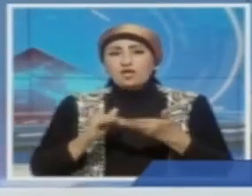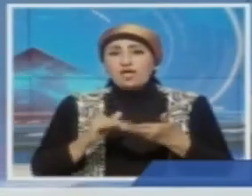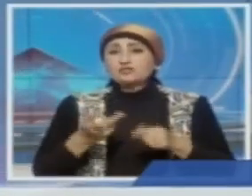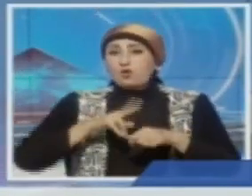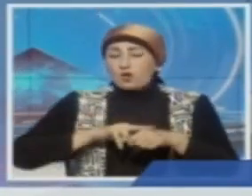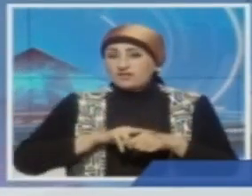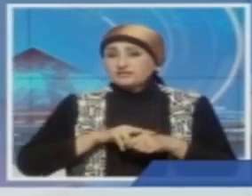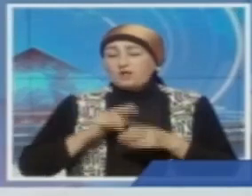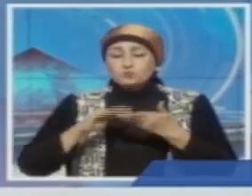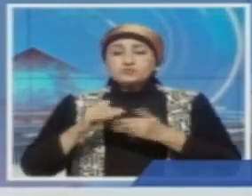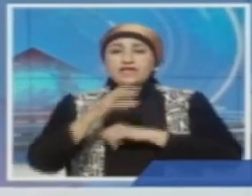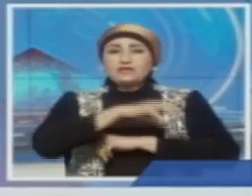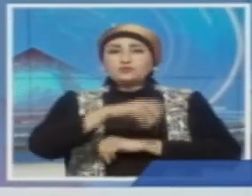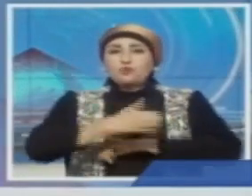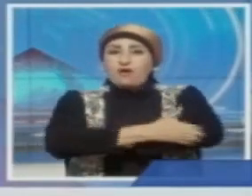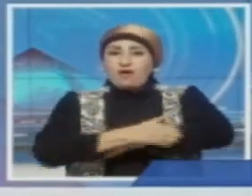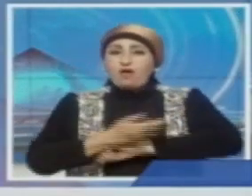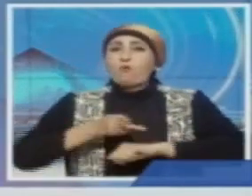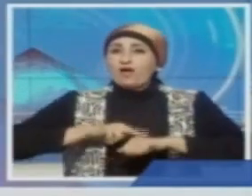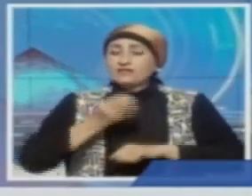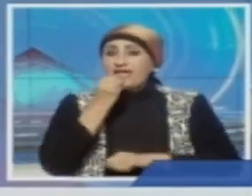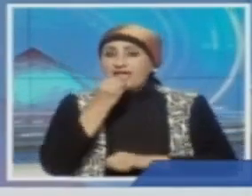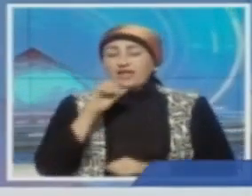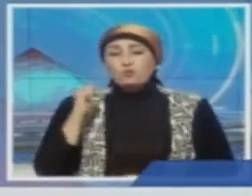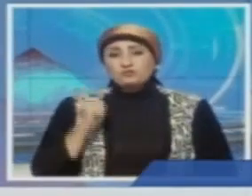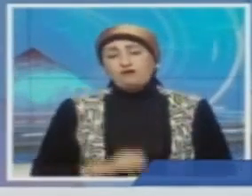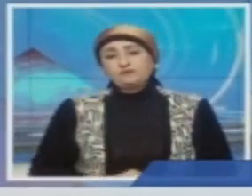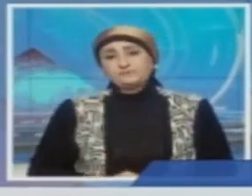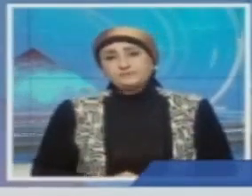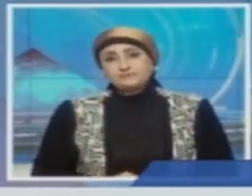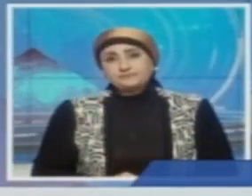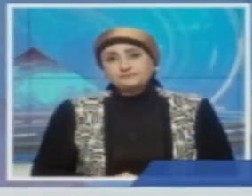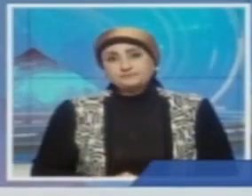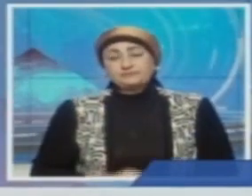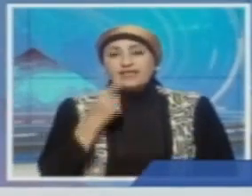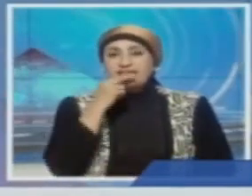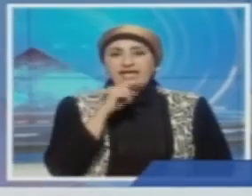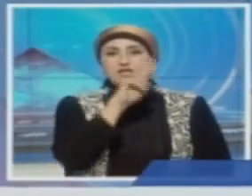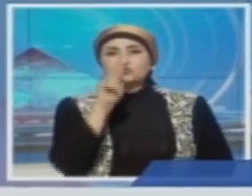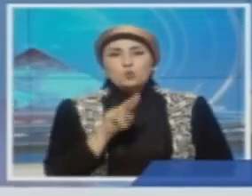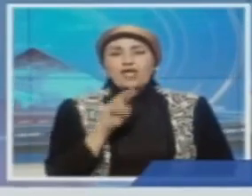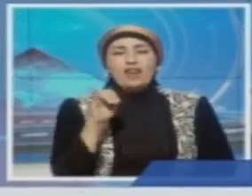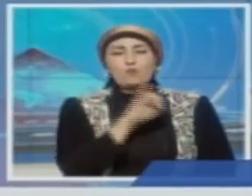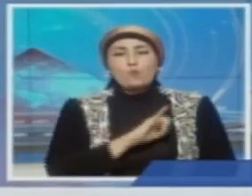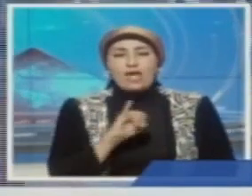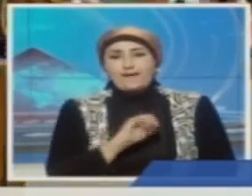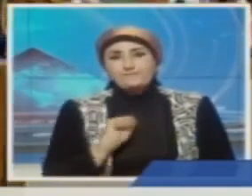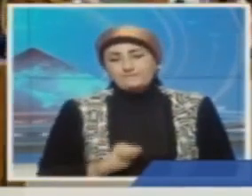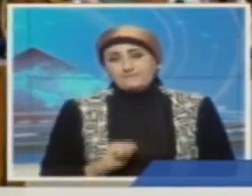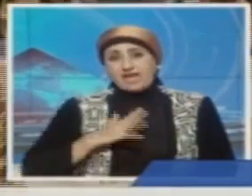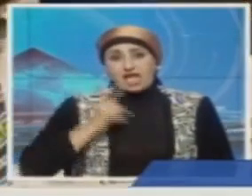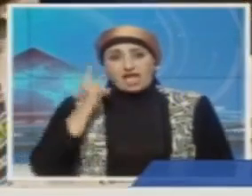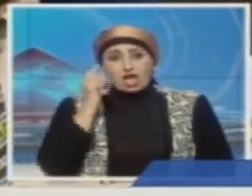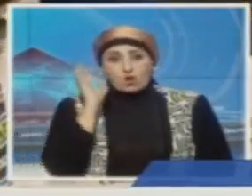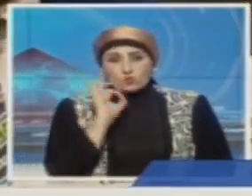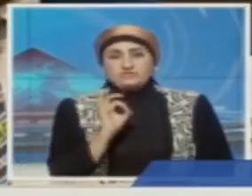في إطار ملف الغذاء والطاقة؟ سؤالك مهم جدا يا فاطمه، ولابد من التدقيق